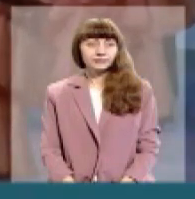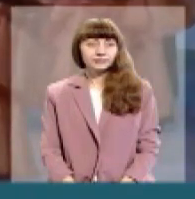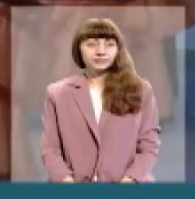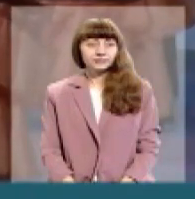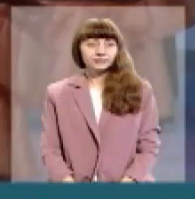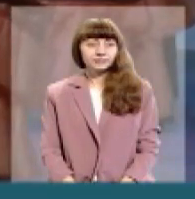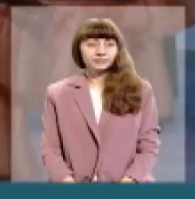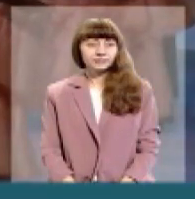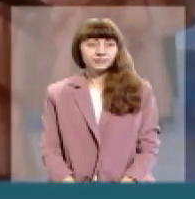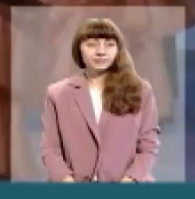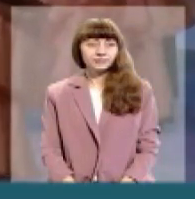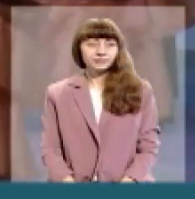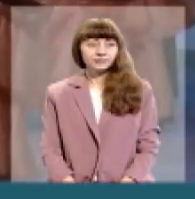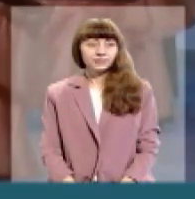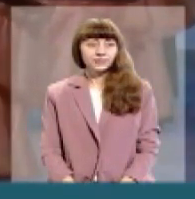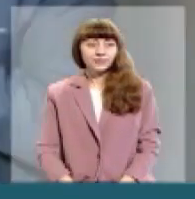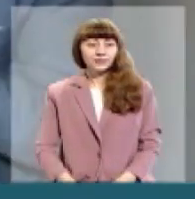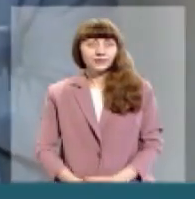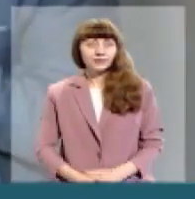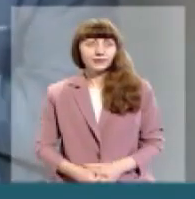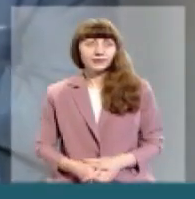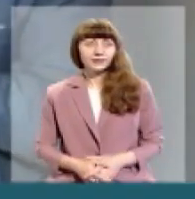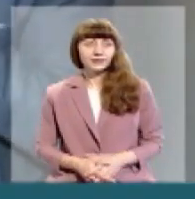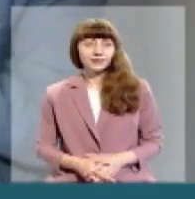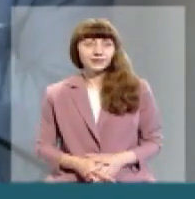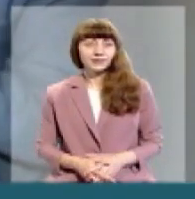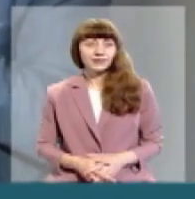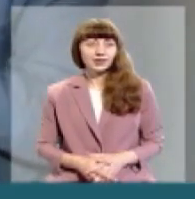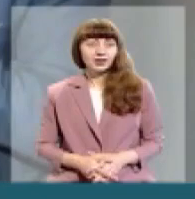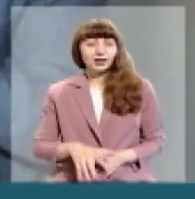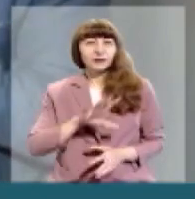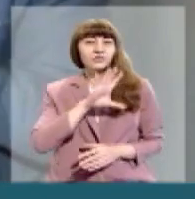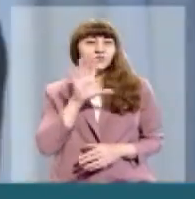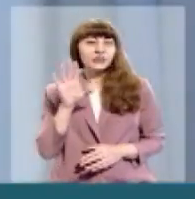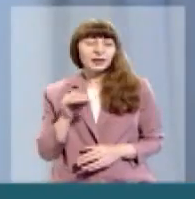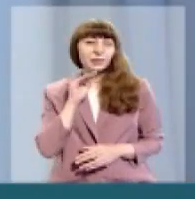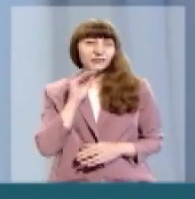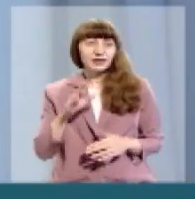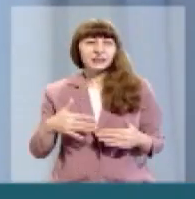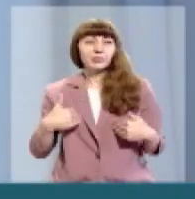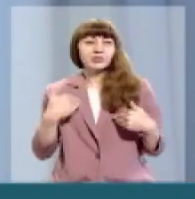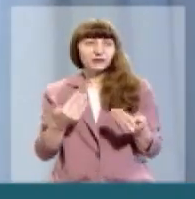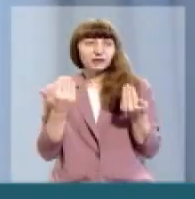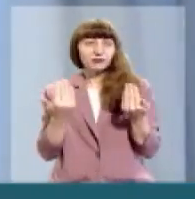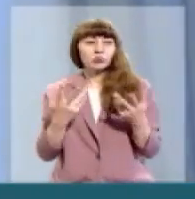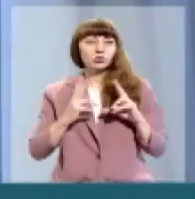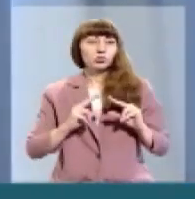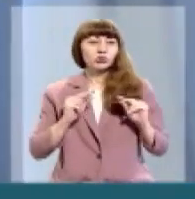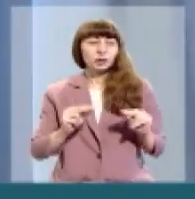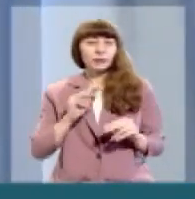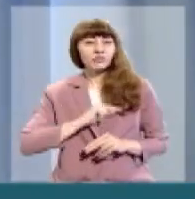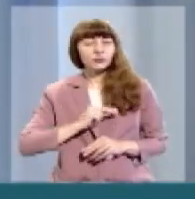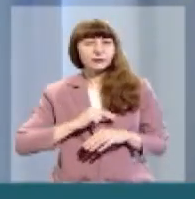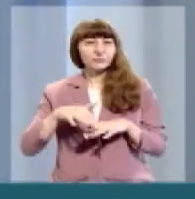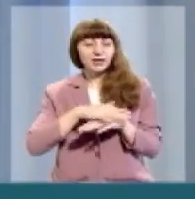Ғалымда шахтерде бас етін ұстаздары қауымына қандай құрмет қошемет көрсетілсе де жарасады. Қала әкімі білім саласында 30 және одан